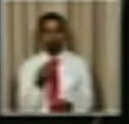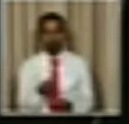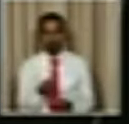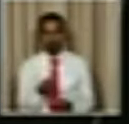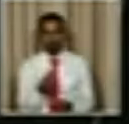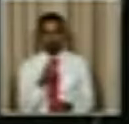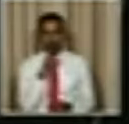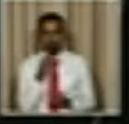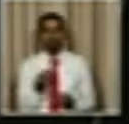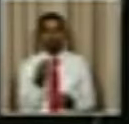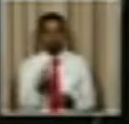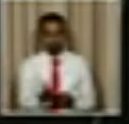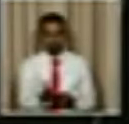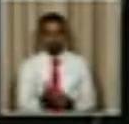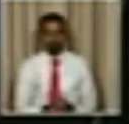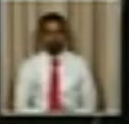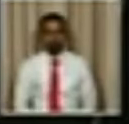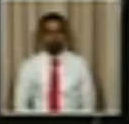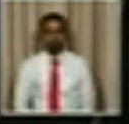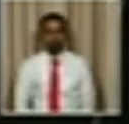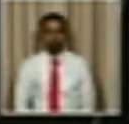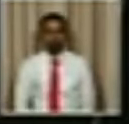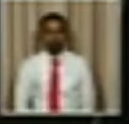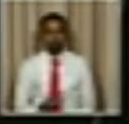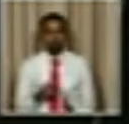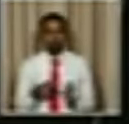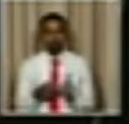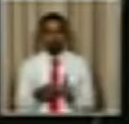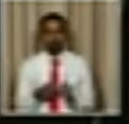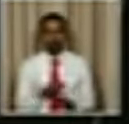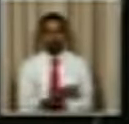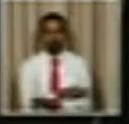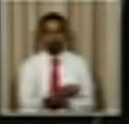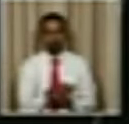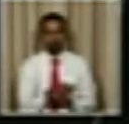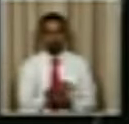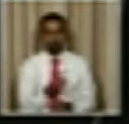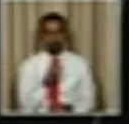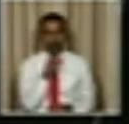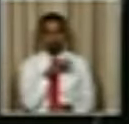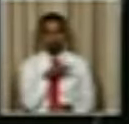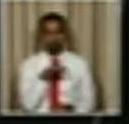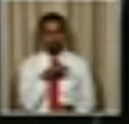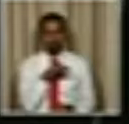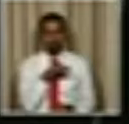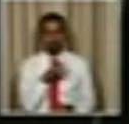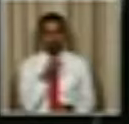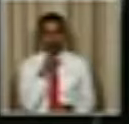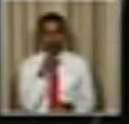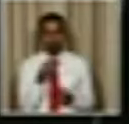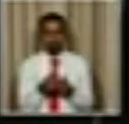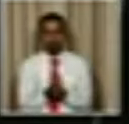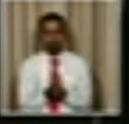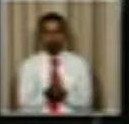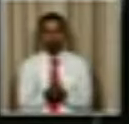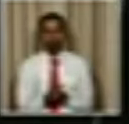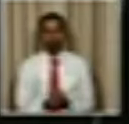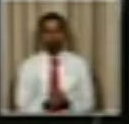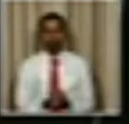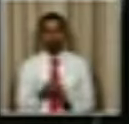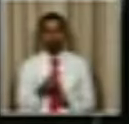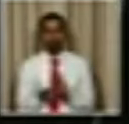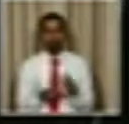අපි අධිකරණ බලය ගමට දෙනවා. එතකොට ඒ ආර්ථික ප්‍රතිපත්තියේ එක කොටසක් තමයි අධිකරණය කියලා කියන රටක අධිකරණයේ ස්වාධීන අධිකරණයක් මේ